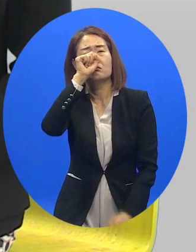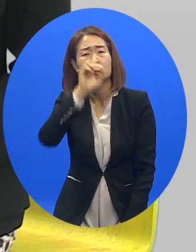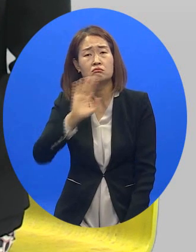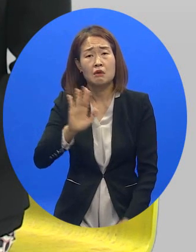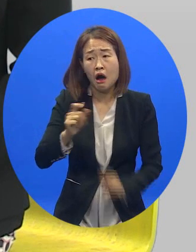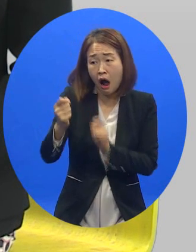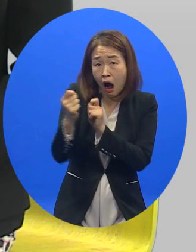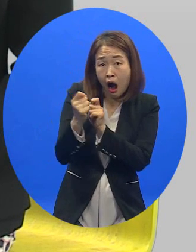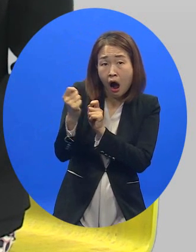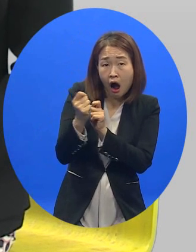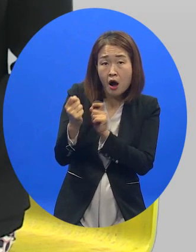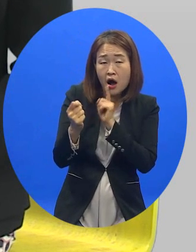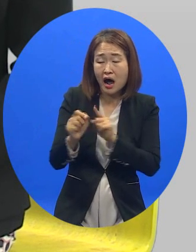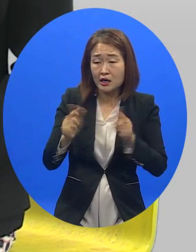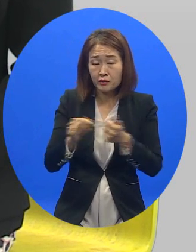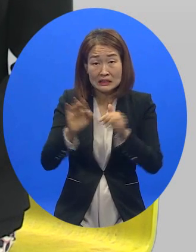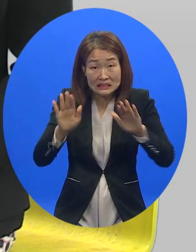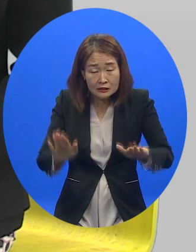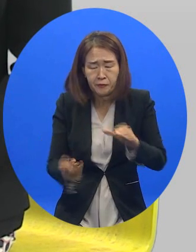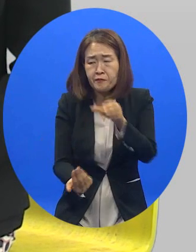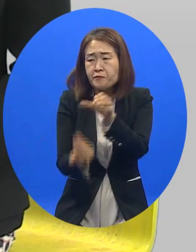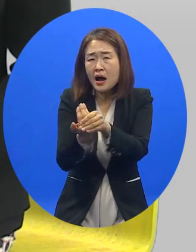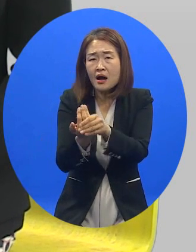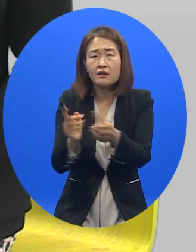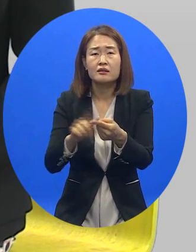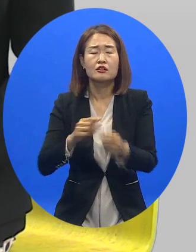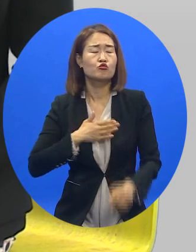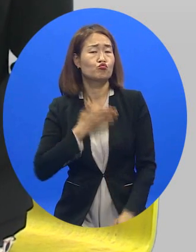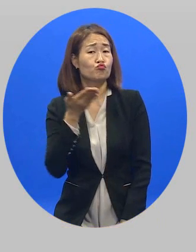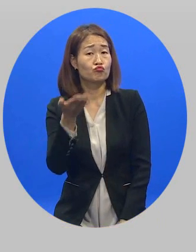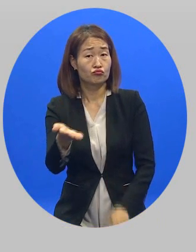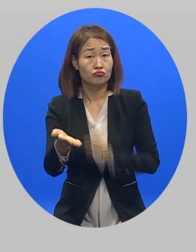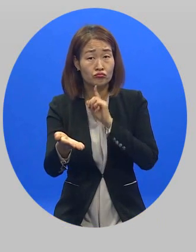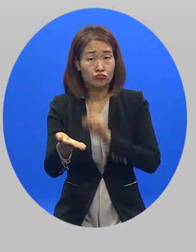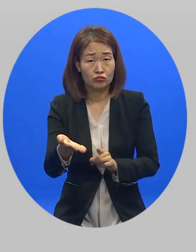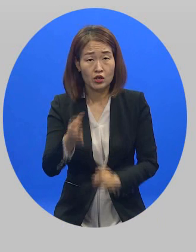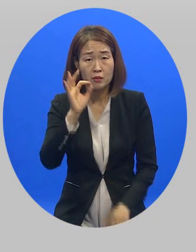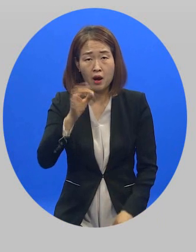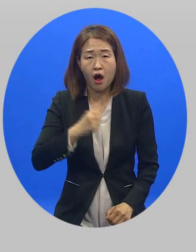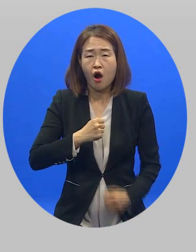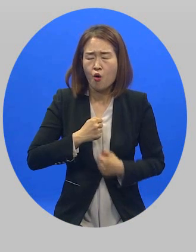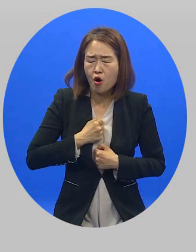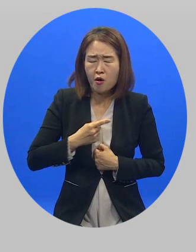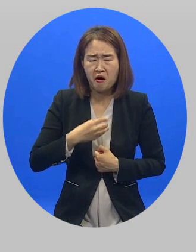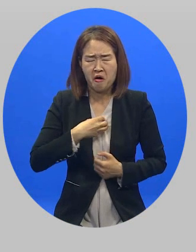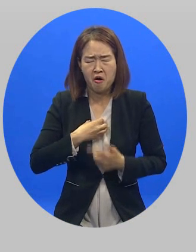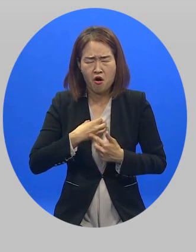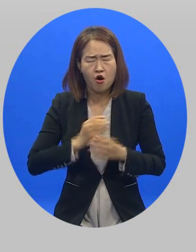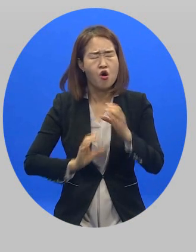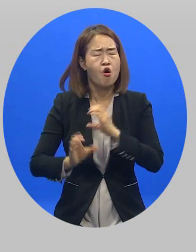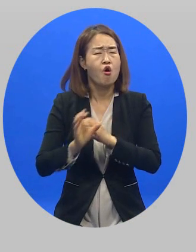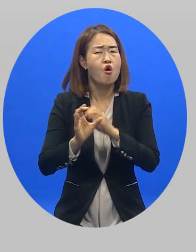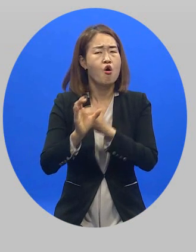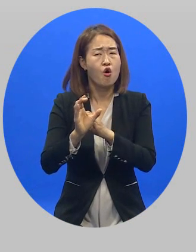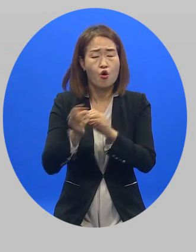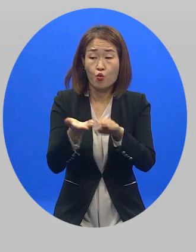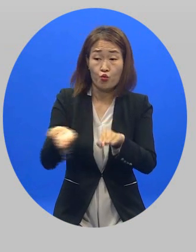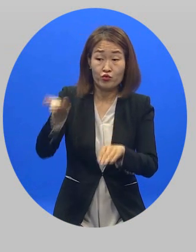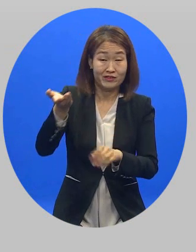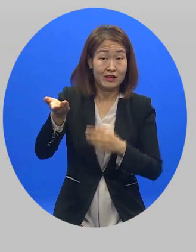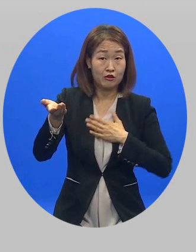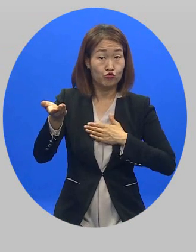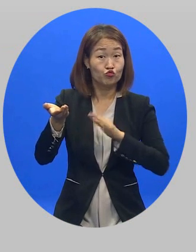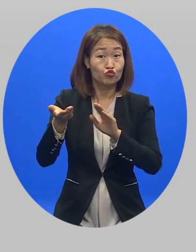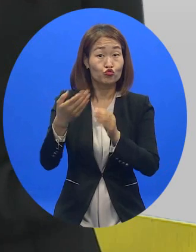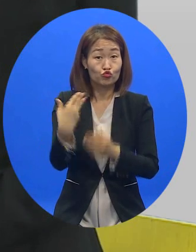기상이 임박하거나 실제로 발생했을 때 발효되는데요. 경보가 주의보보다 한층 강한 윗단계라고 볼